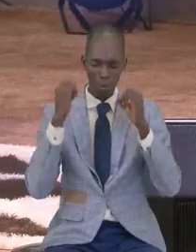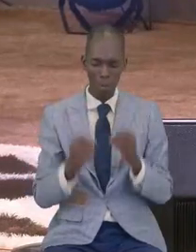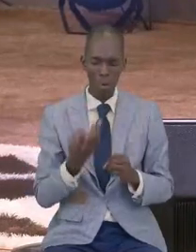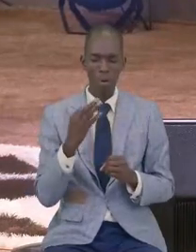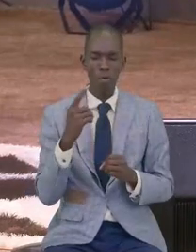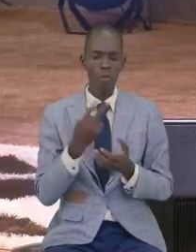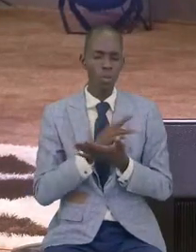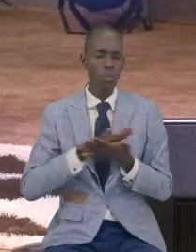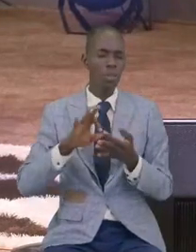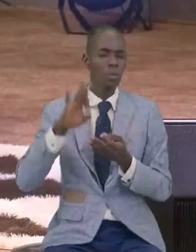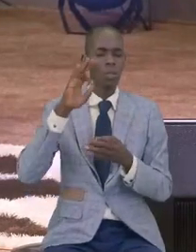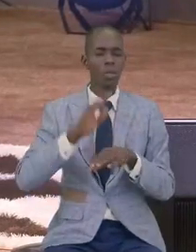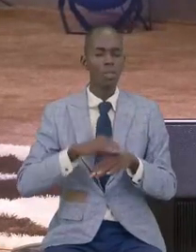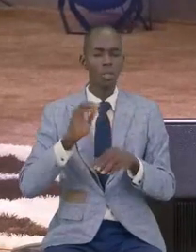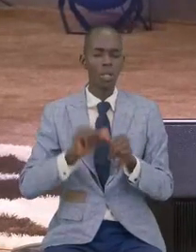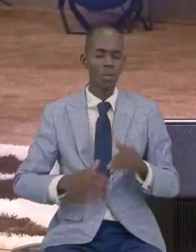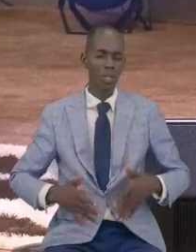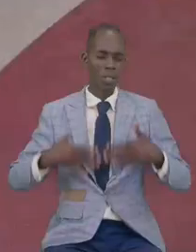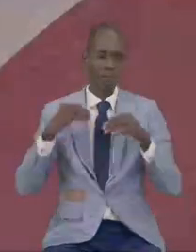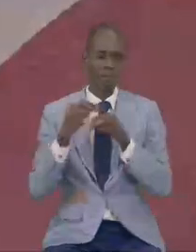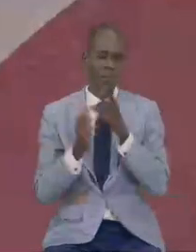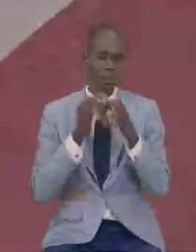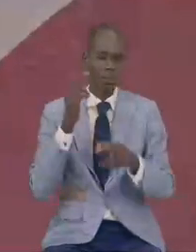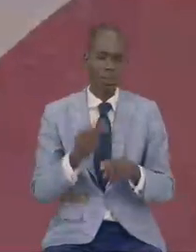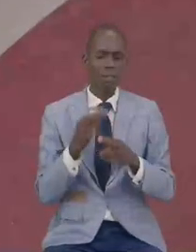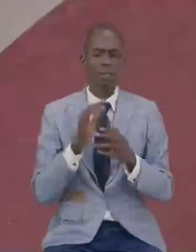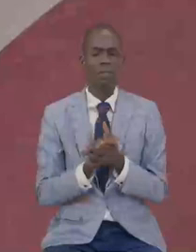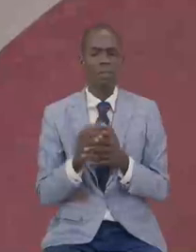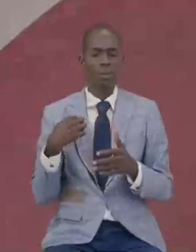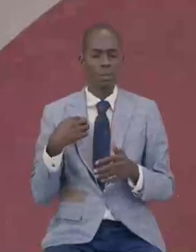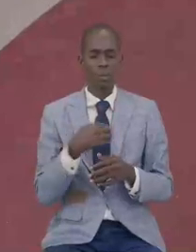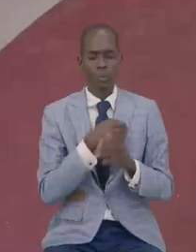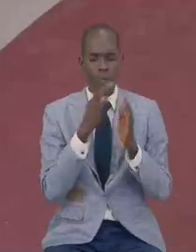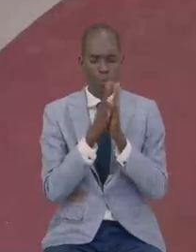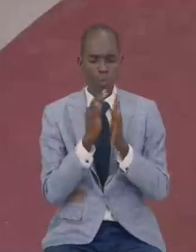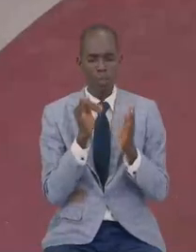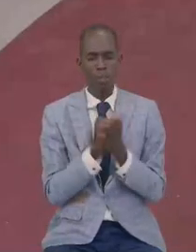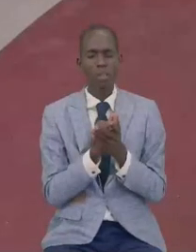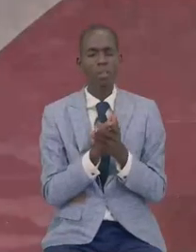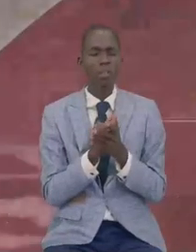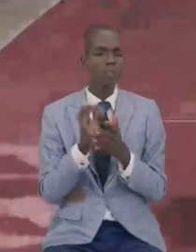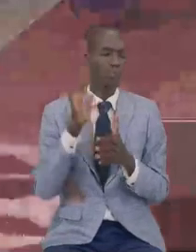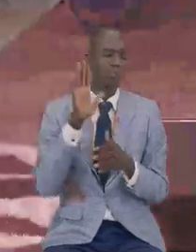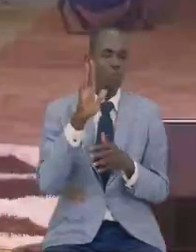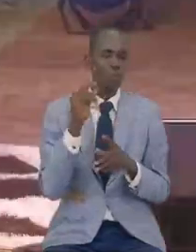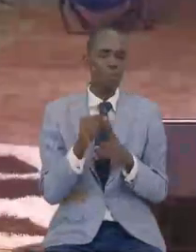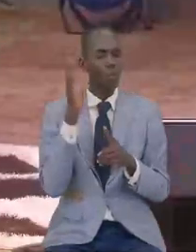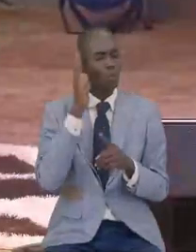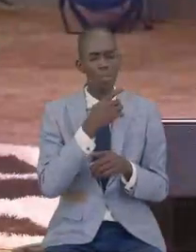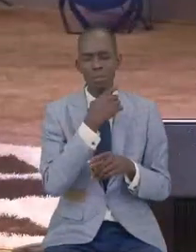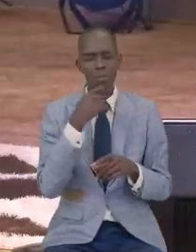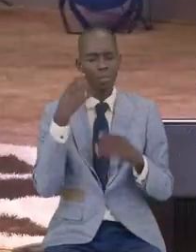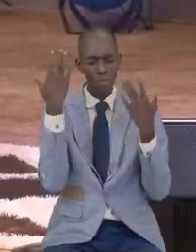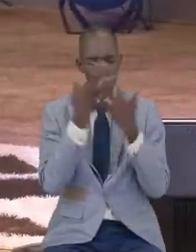puissance du Saint-Esprit dans chaque vie, au nom de Jésus-Christ. Nous prions que ta parole dissipe